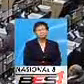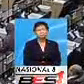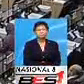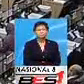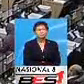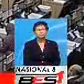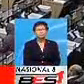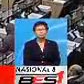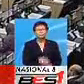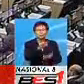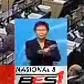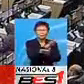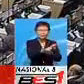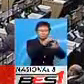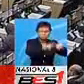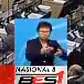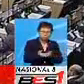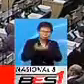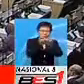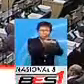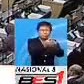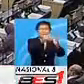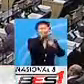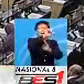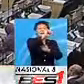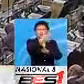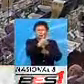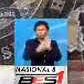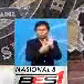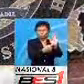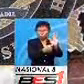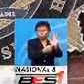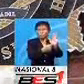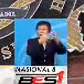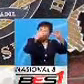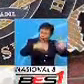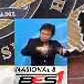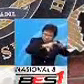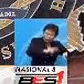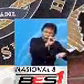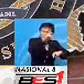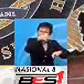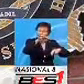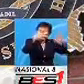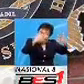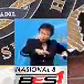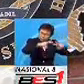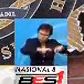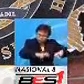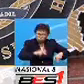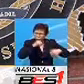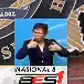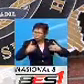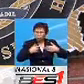rasuah kertas siasatan yang dikemukakan kepada peguam negara menunjukkan hasil siasatan sprm tidak menunjukkan